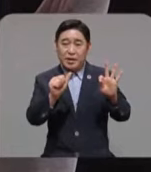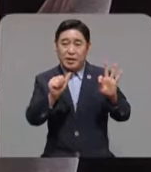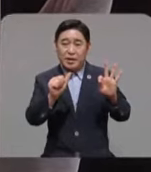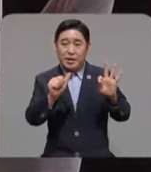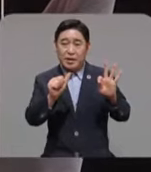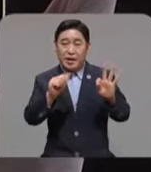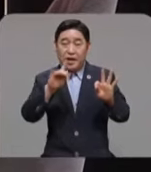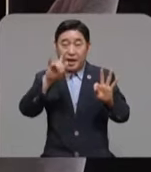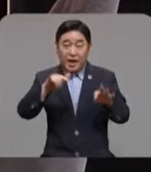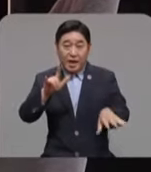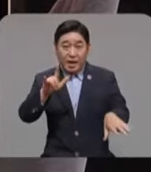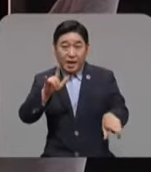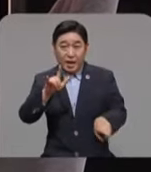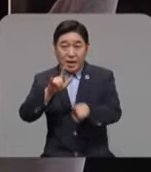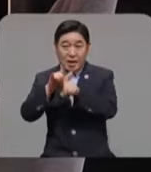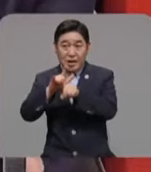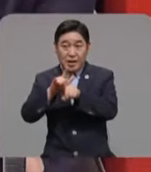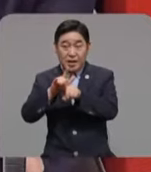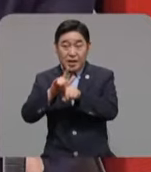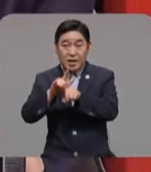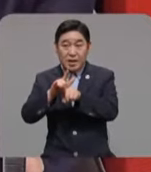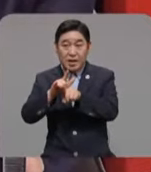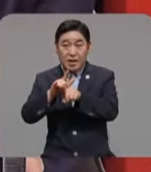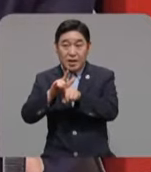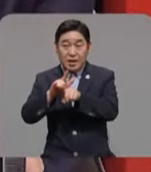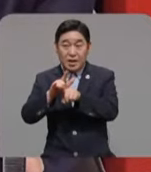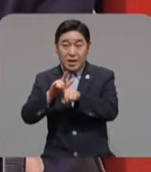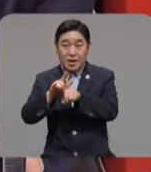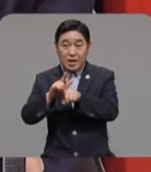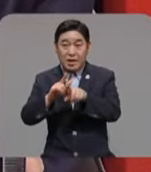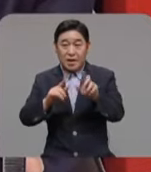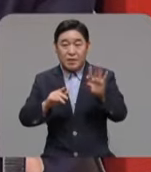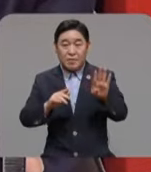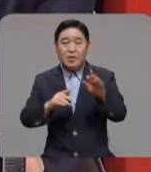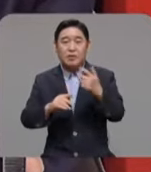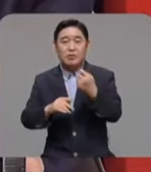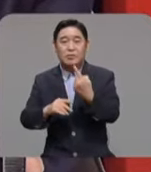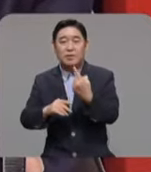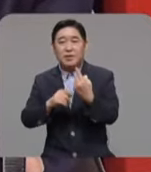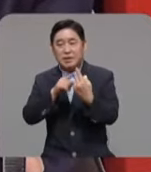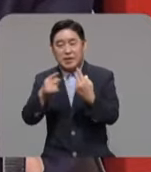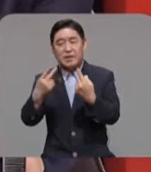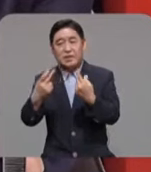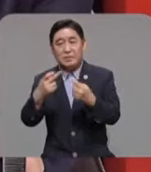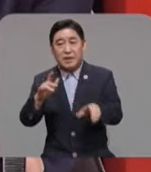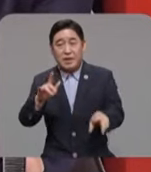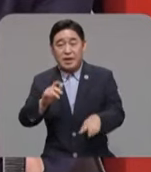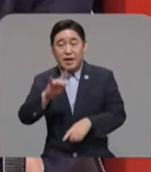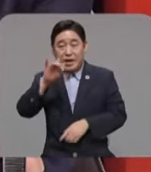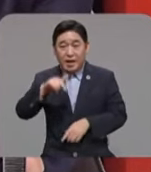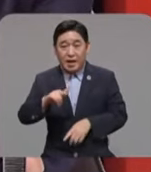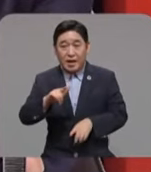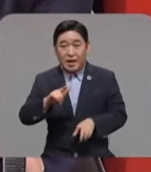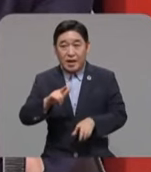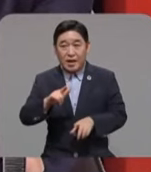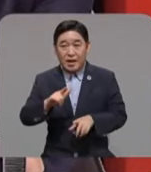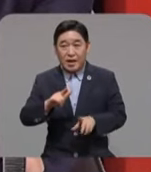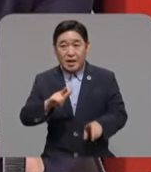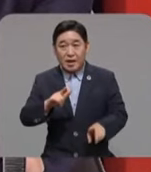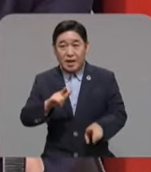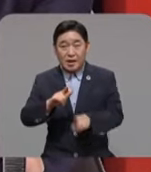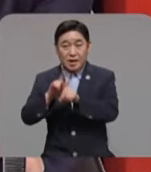전략 핵무기, 아니, 전술 핵무기를 B-61 -12 전술 핵무기를